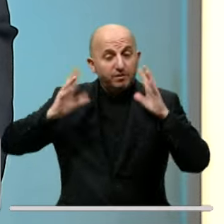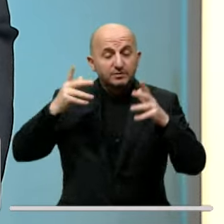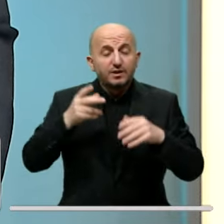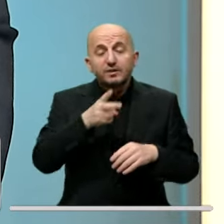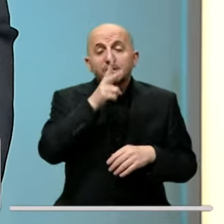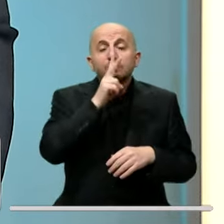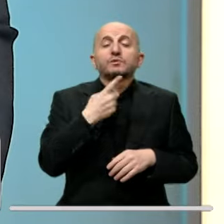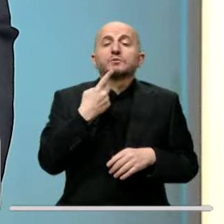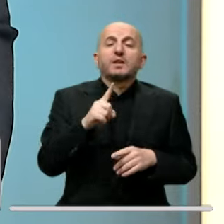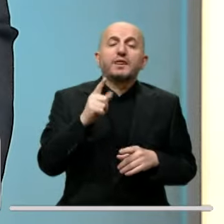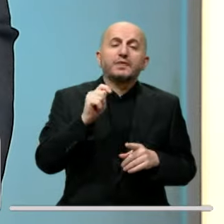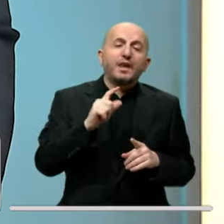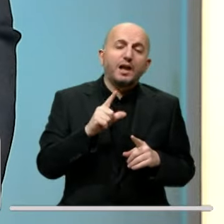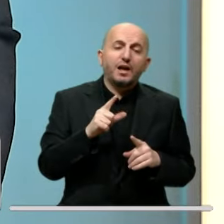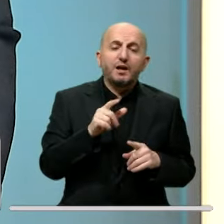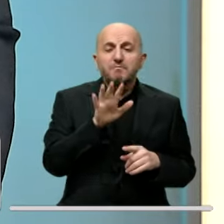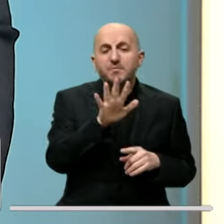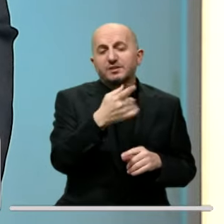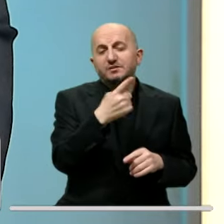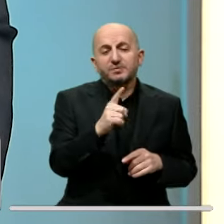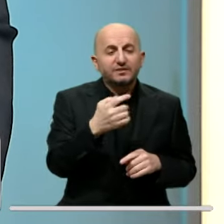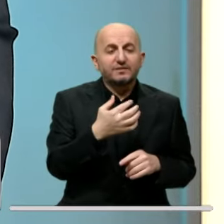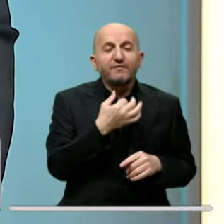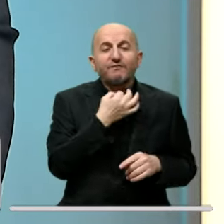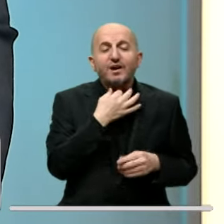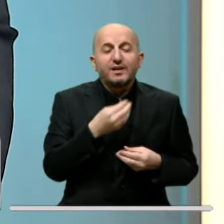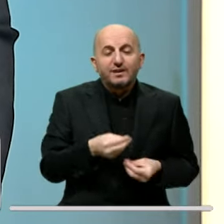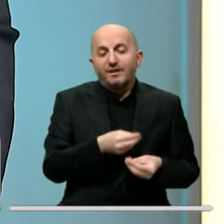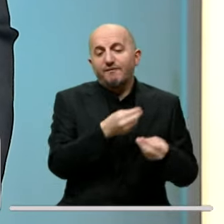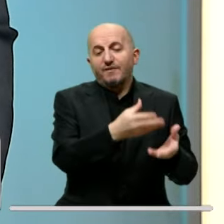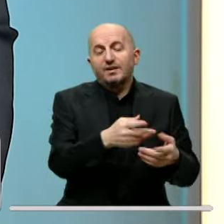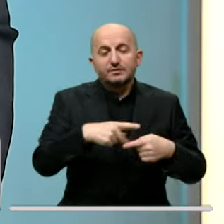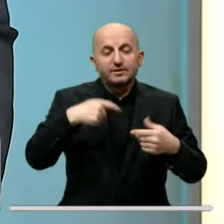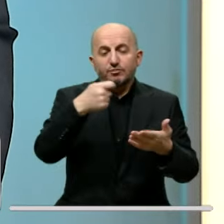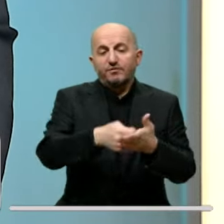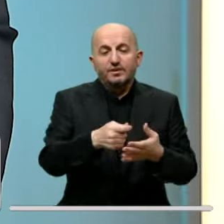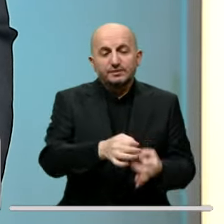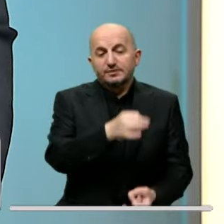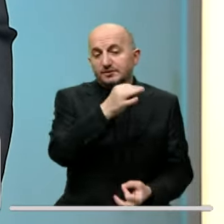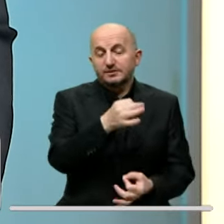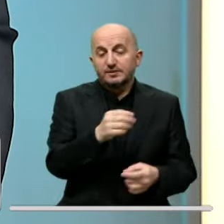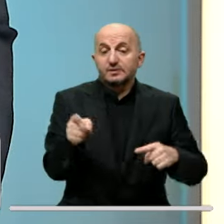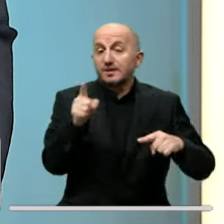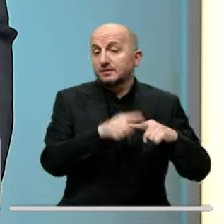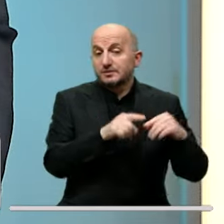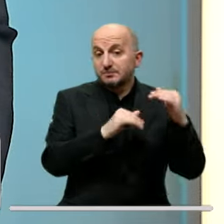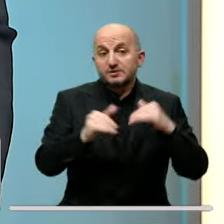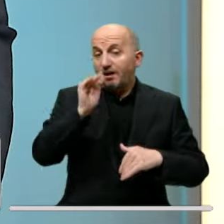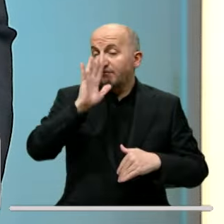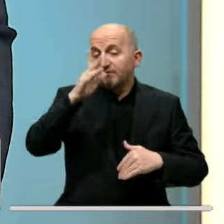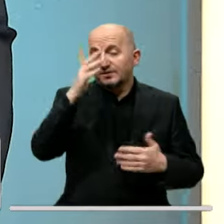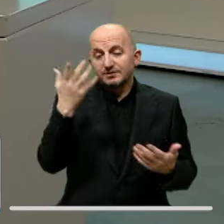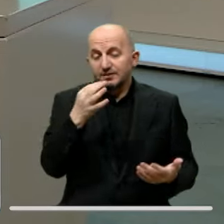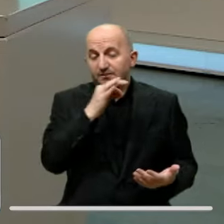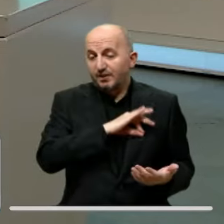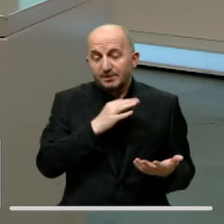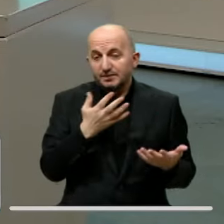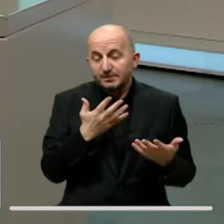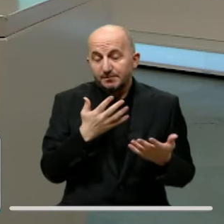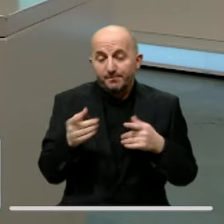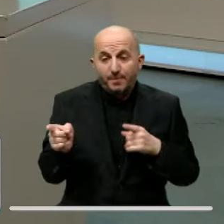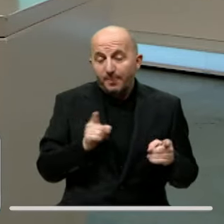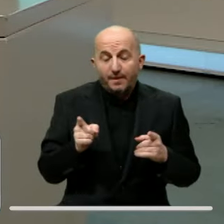200 bin lirasının 5 bin lirasını fakirlere veren, zekat olarak veren insanın katkısı mı daha fazladır? Ya burada sanki şöyle